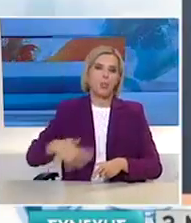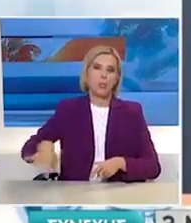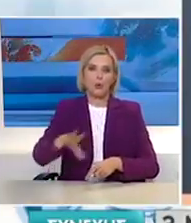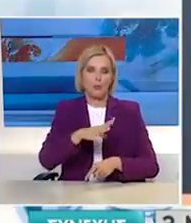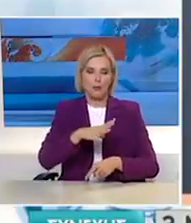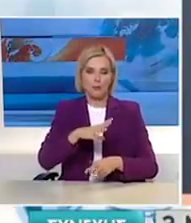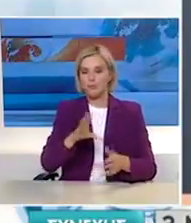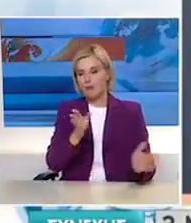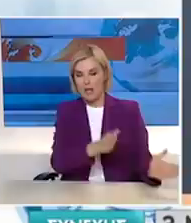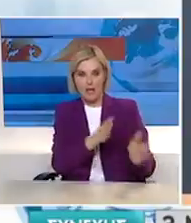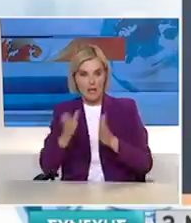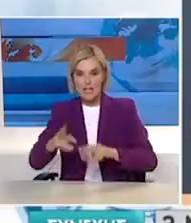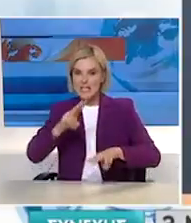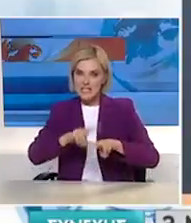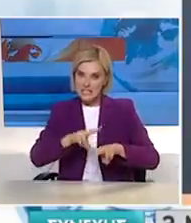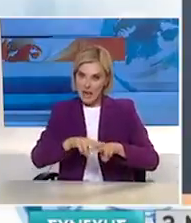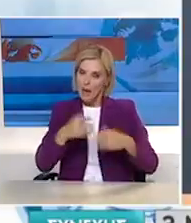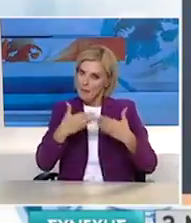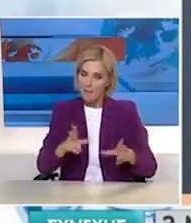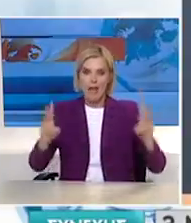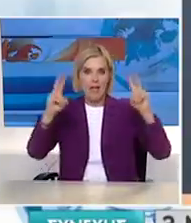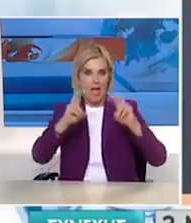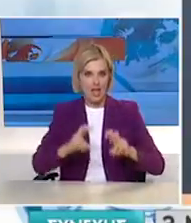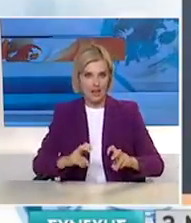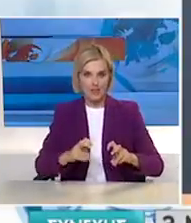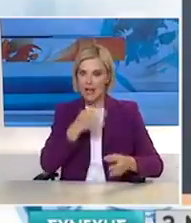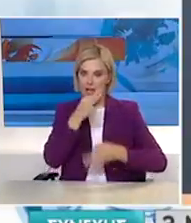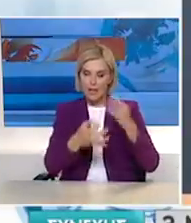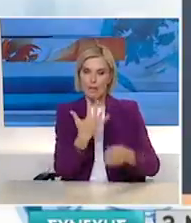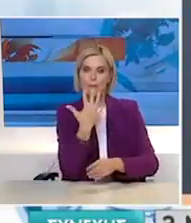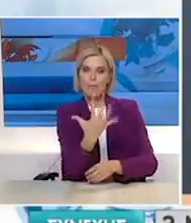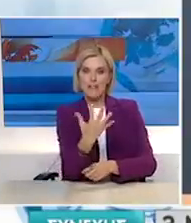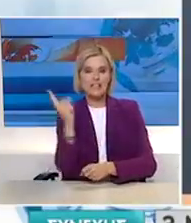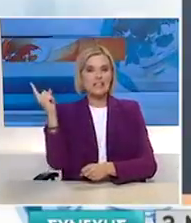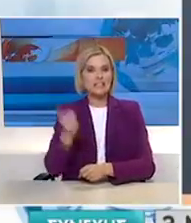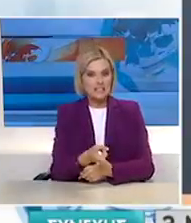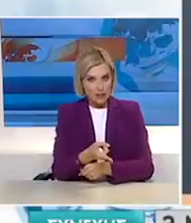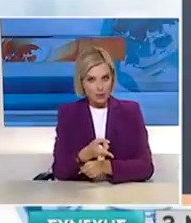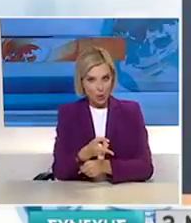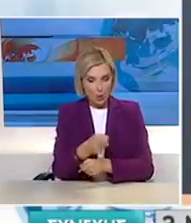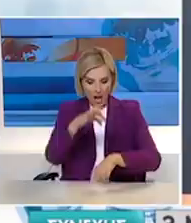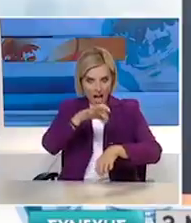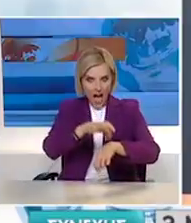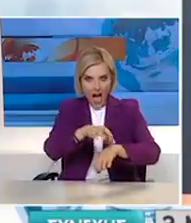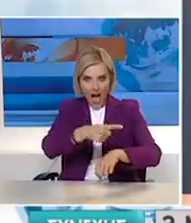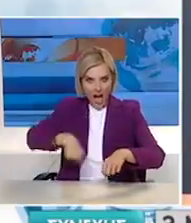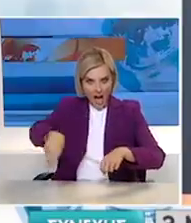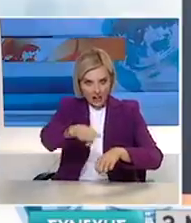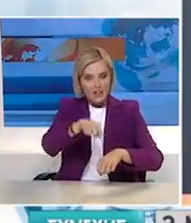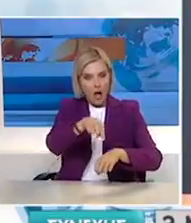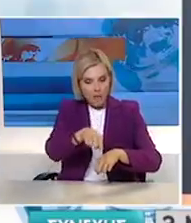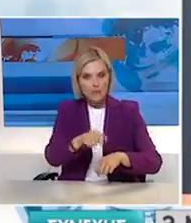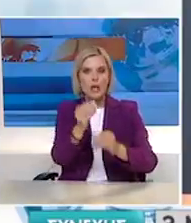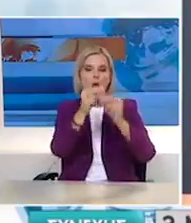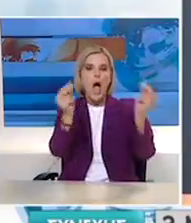Το Ισραήλ, σε παρόμοια ανάλυση, εκτίμησε ότι το 5% των ασθενών οδήγησε στο 80% των νόσων στο Ισραήλ.